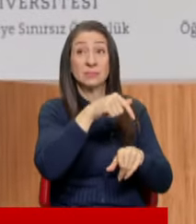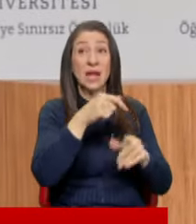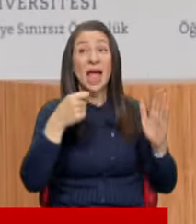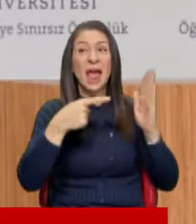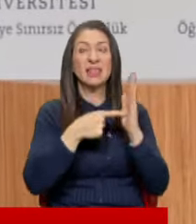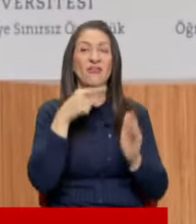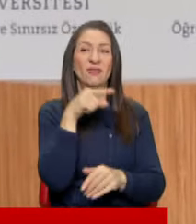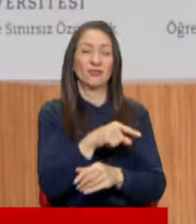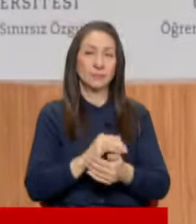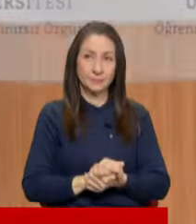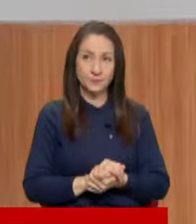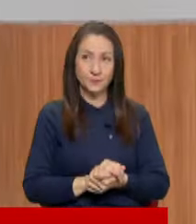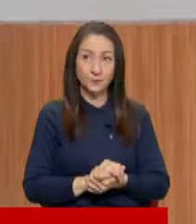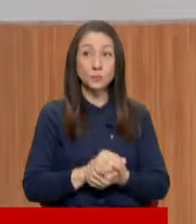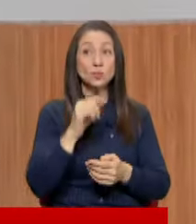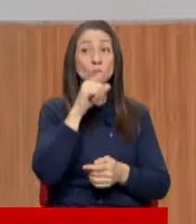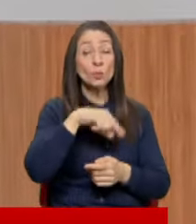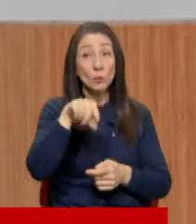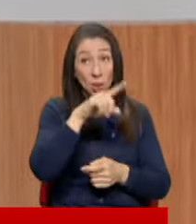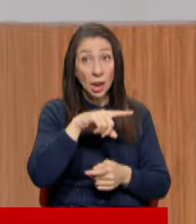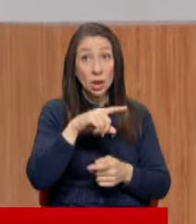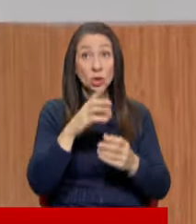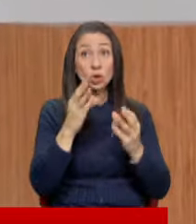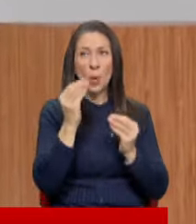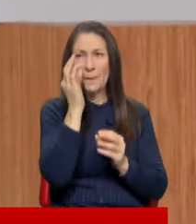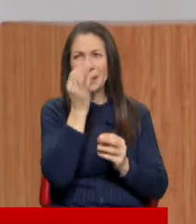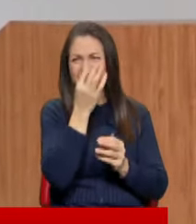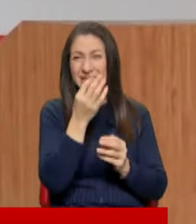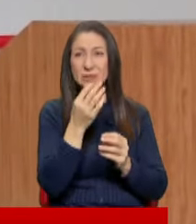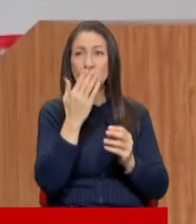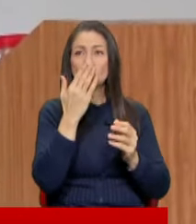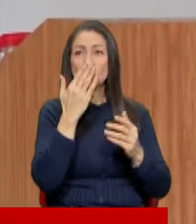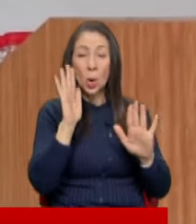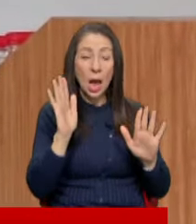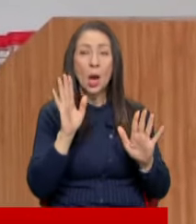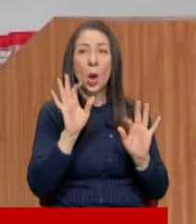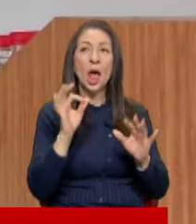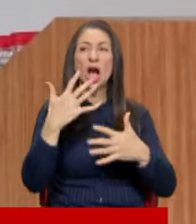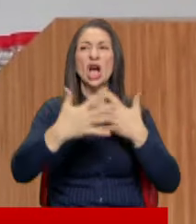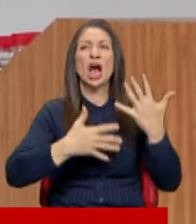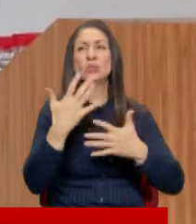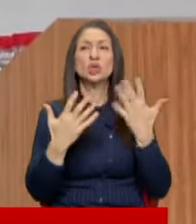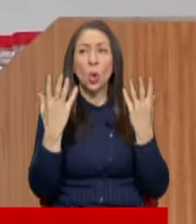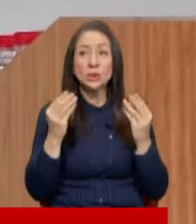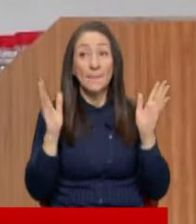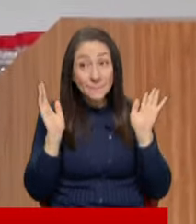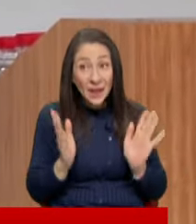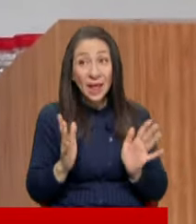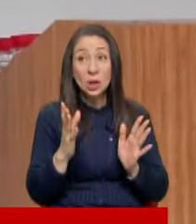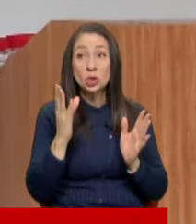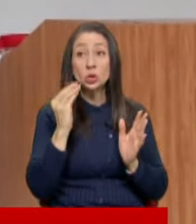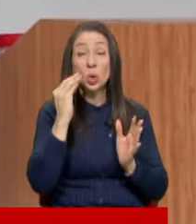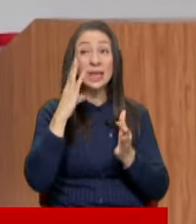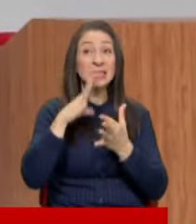Hedef haline gelmiştir Bunlar çok basit Doğa da zaten öyle karmaşık olsa bile çok